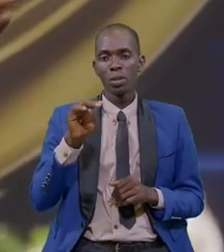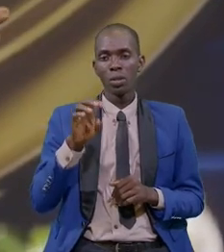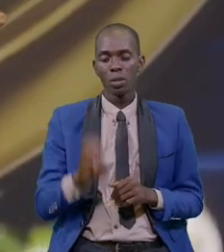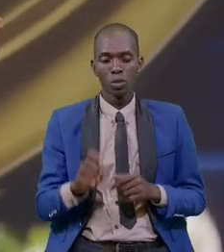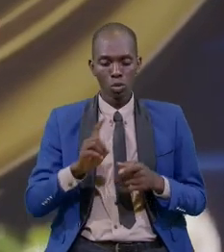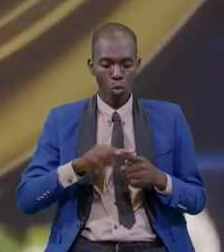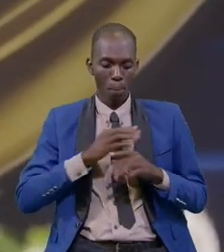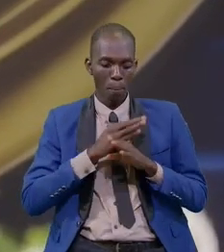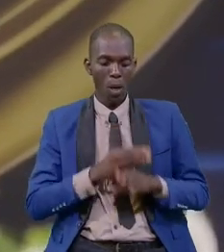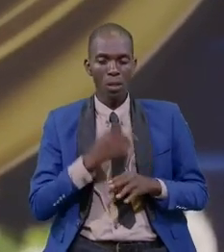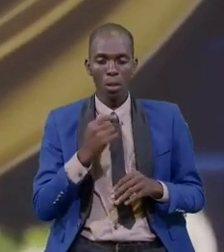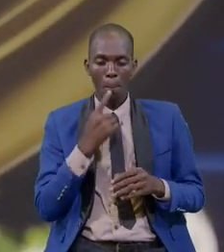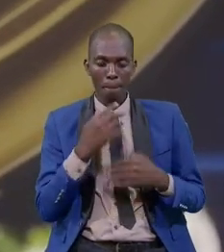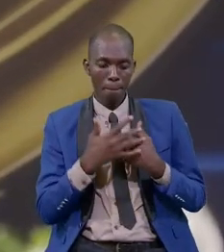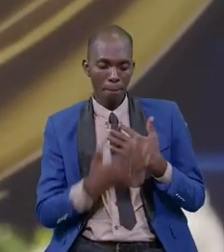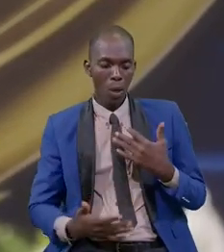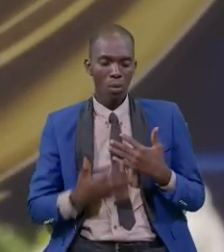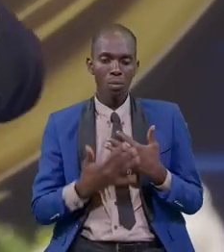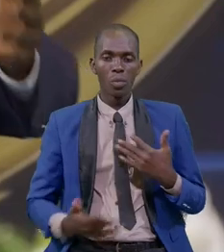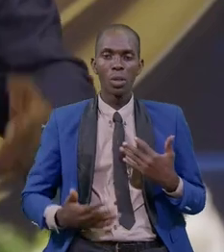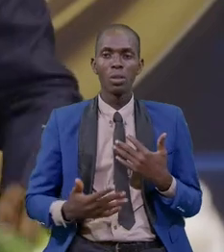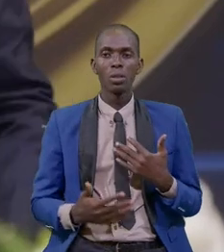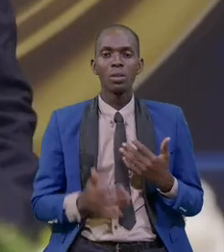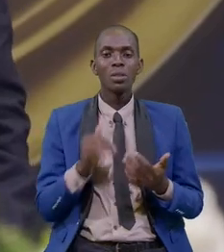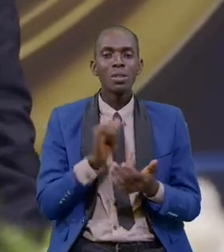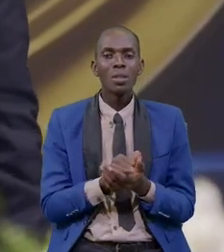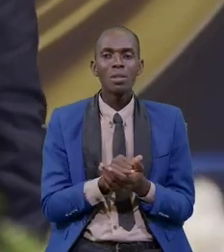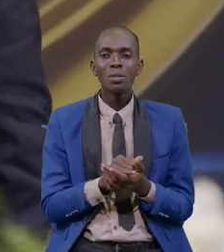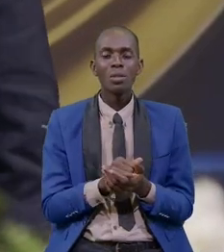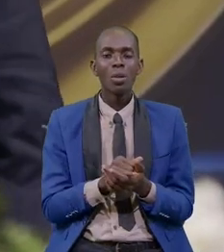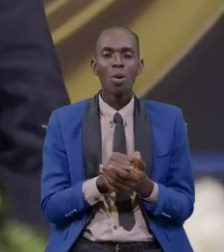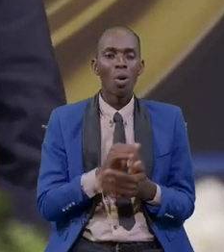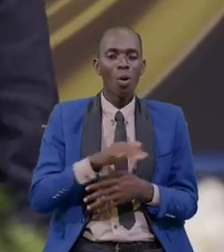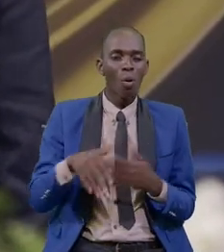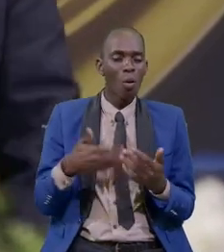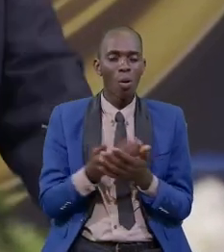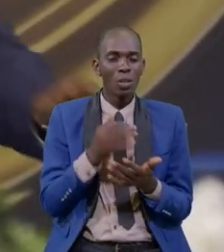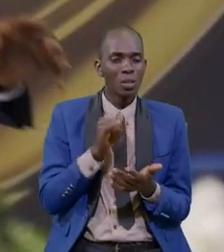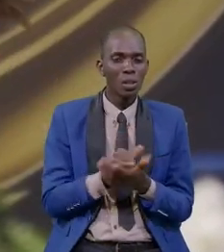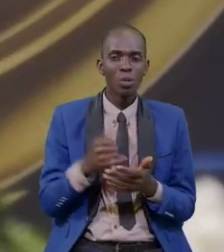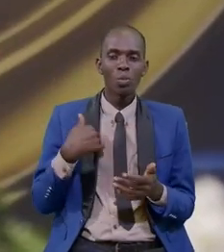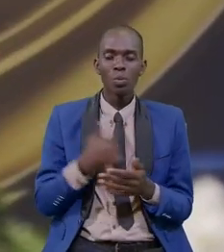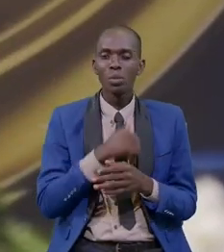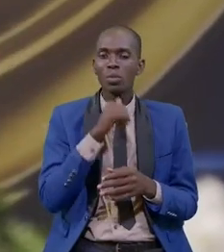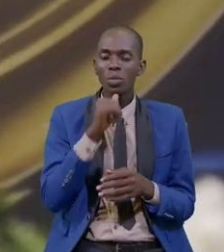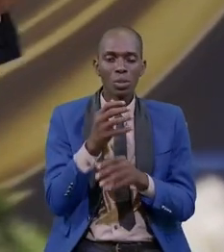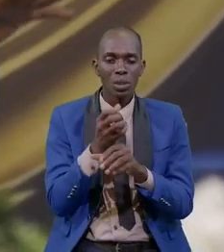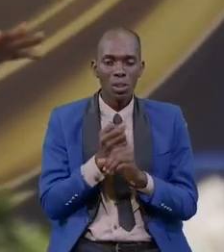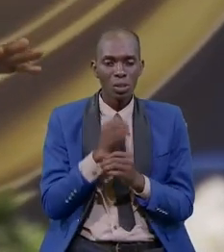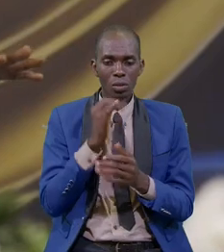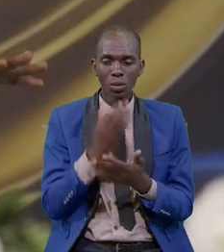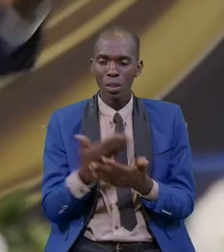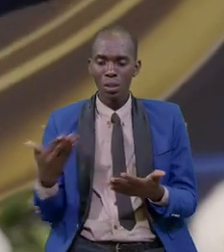va arrêter également la blessure qui est en train de venir. Toutes ces choses-là, on n'a pas appris ça dans naître de nouveau, naître de nouveau, naître de